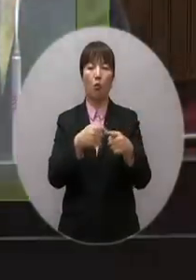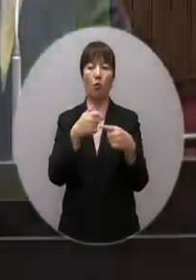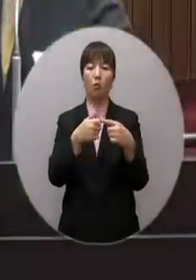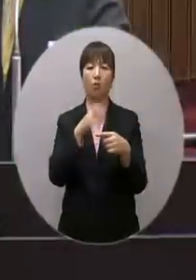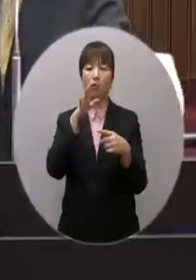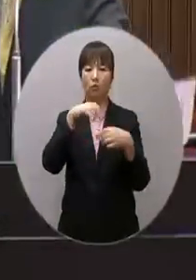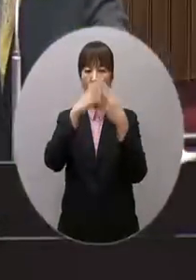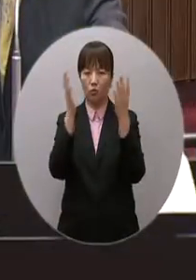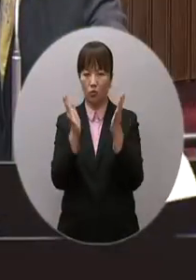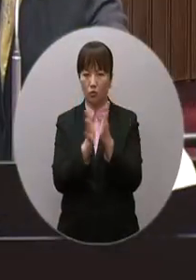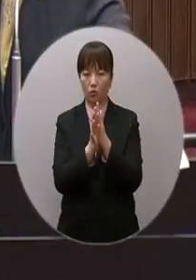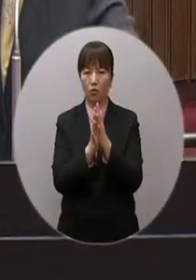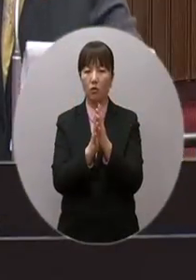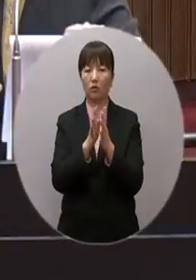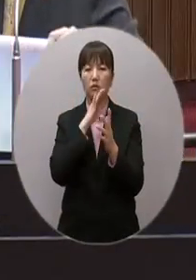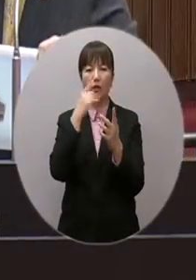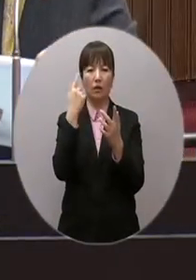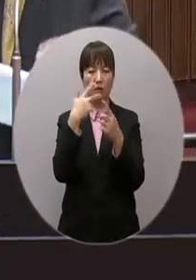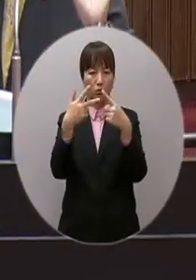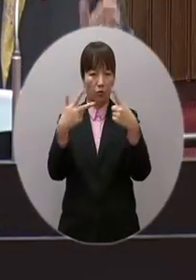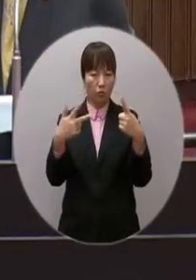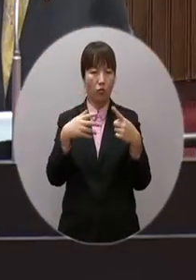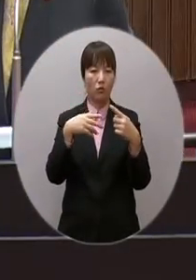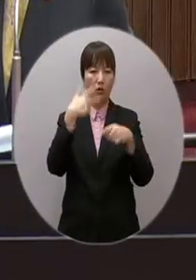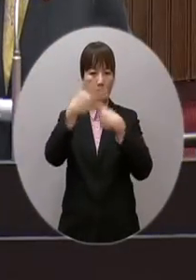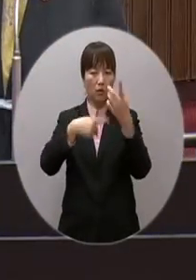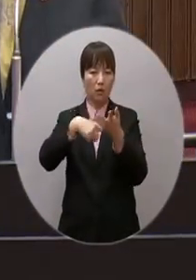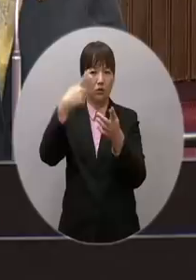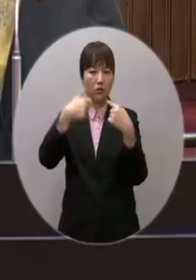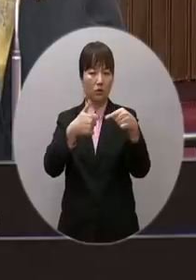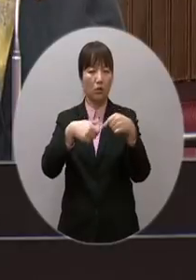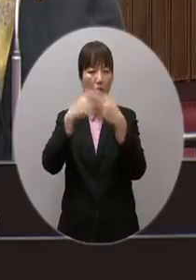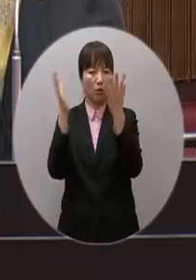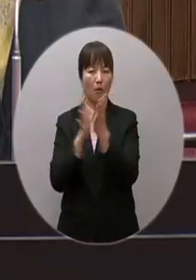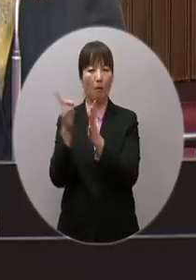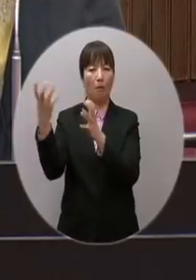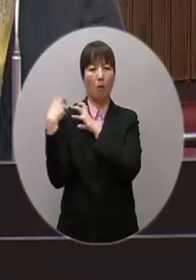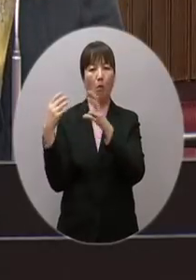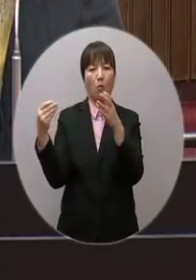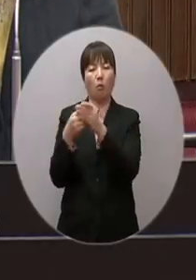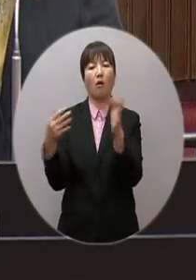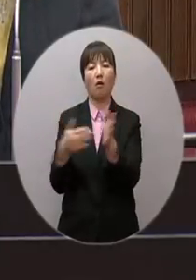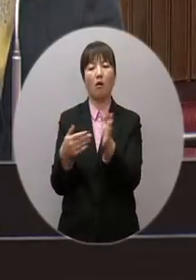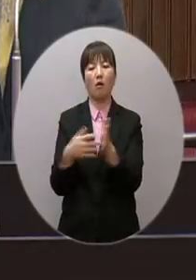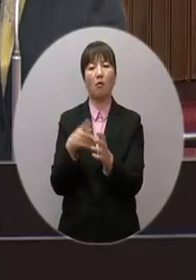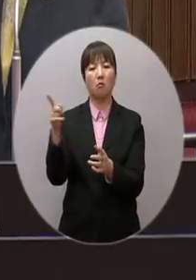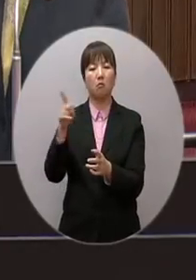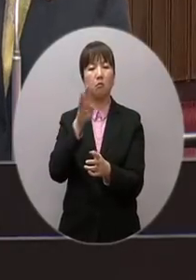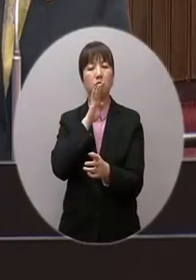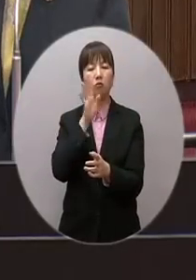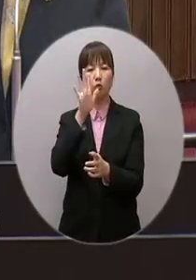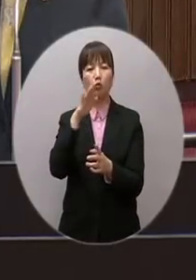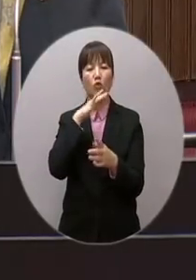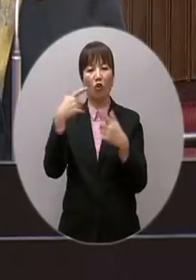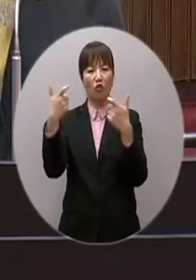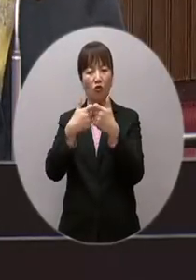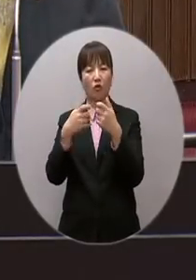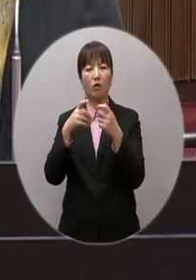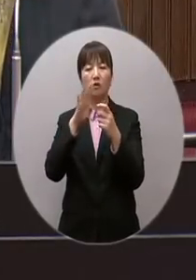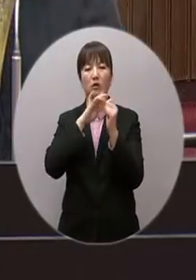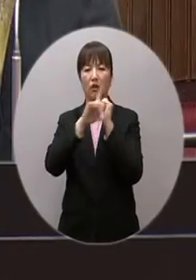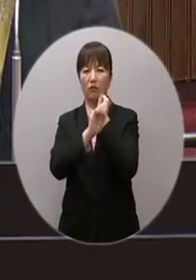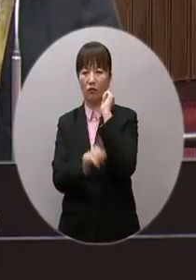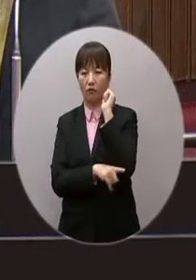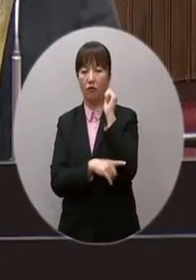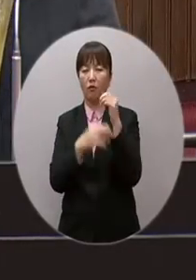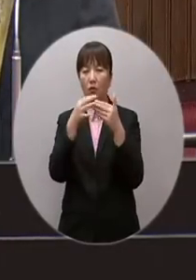备的教材是一整个学期每个礼拜都有一堂课可以用，老师不用准备，他帮你准备好。好，他们还宣称说，哎，他是有符合性别平等教育